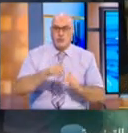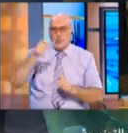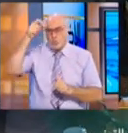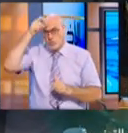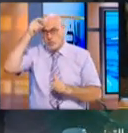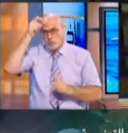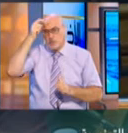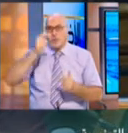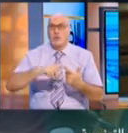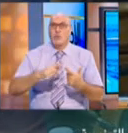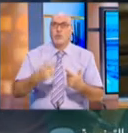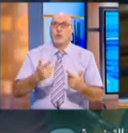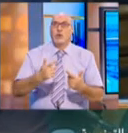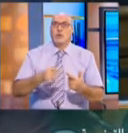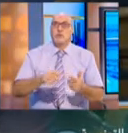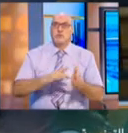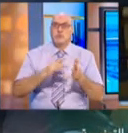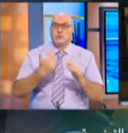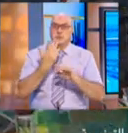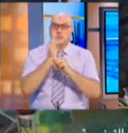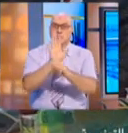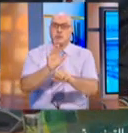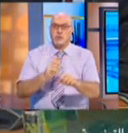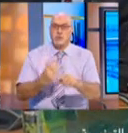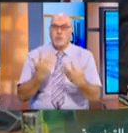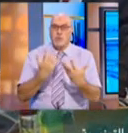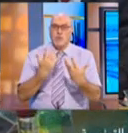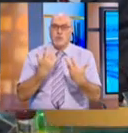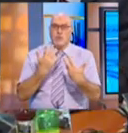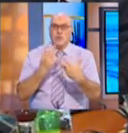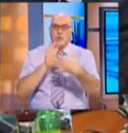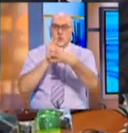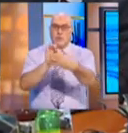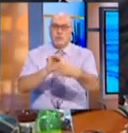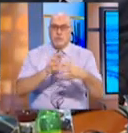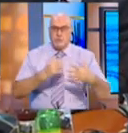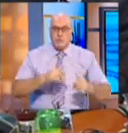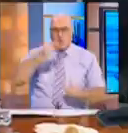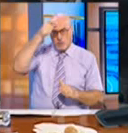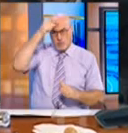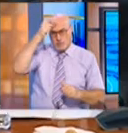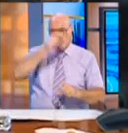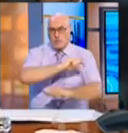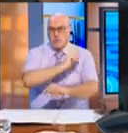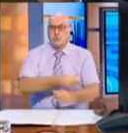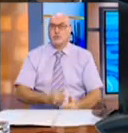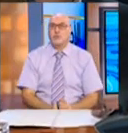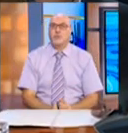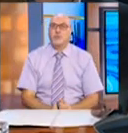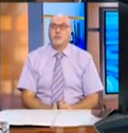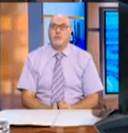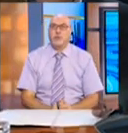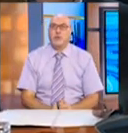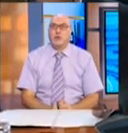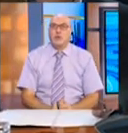في مجال الطاقة والمناجم، تم خلاله بحث سبل تعزيز التعاون بين البلدين في المجال الطاقوي.